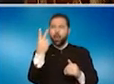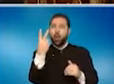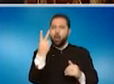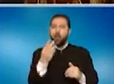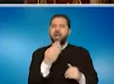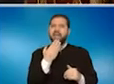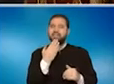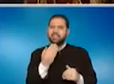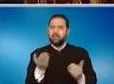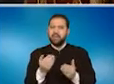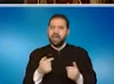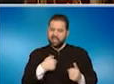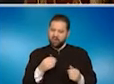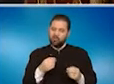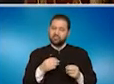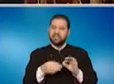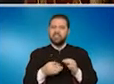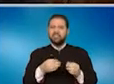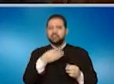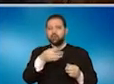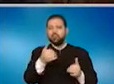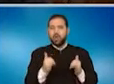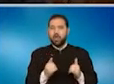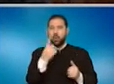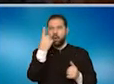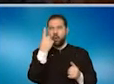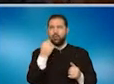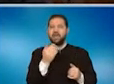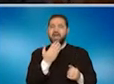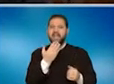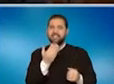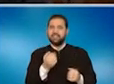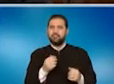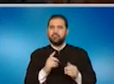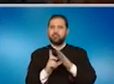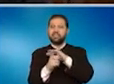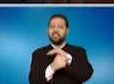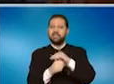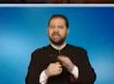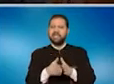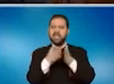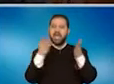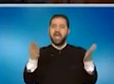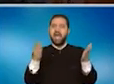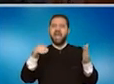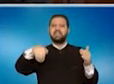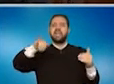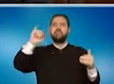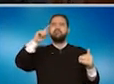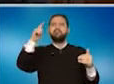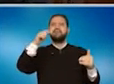exemple pe care le voi cita. Unul din romanul Mizerabili